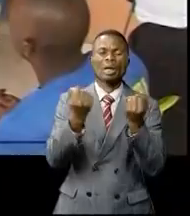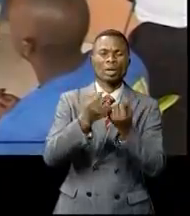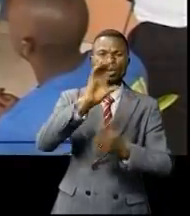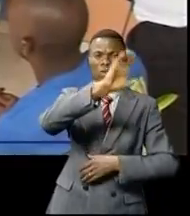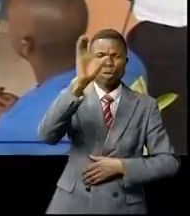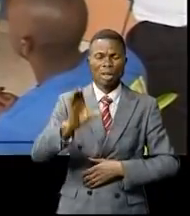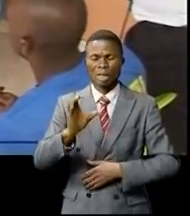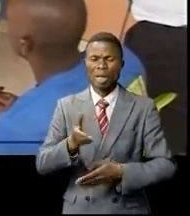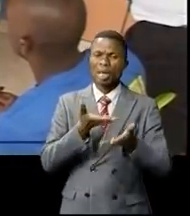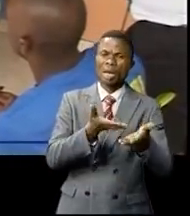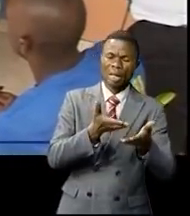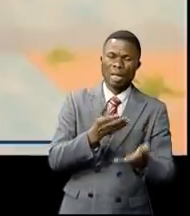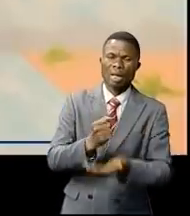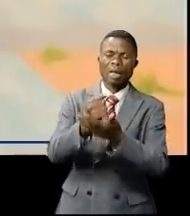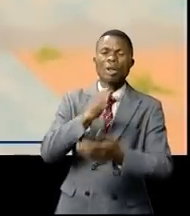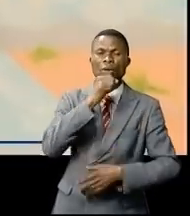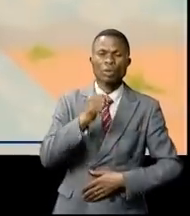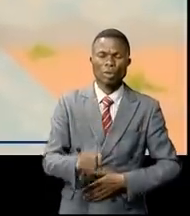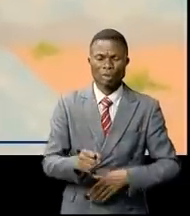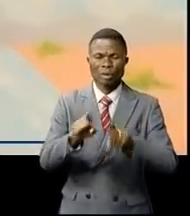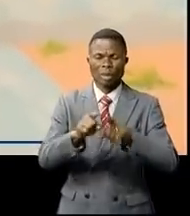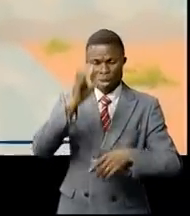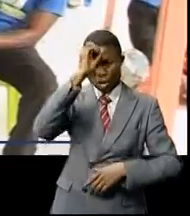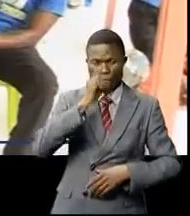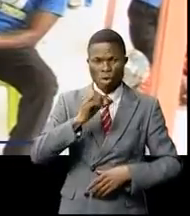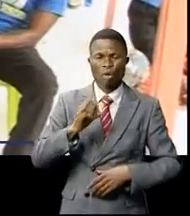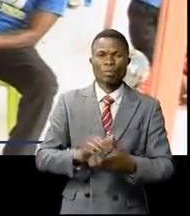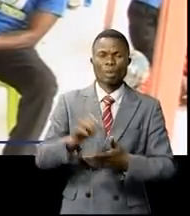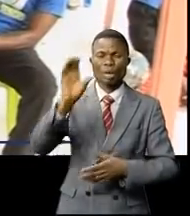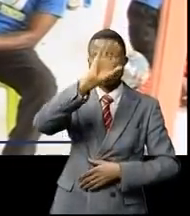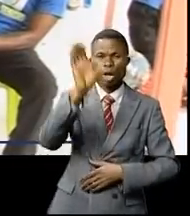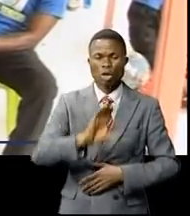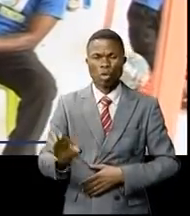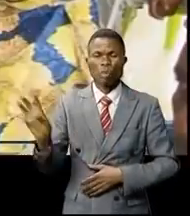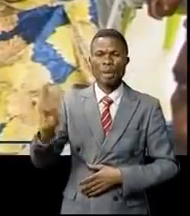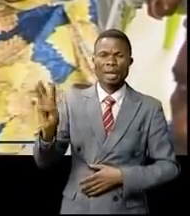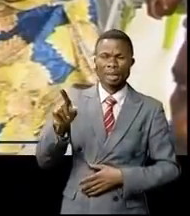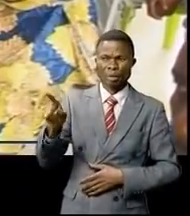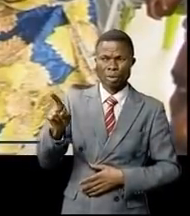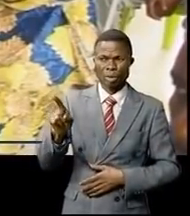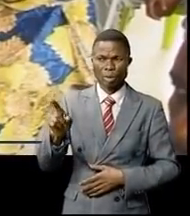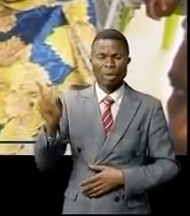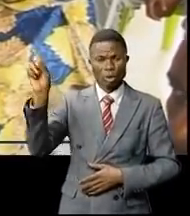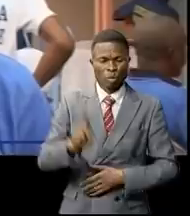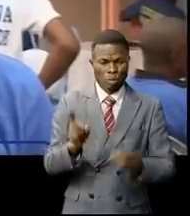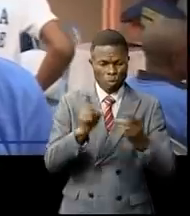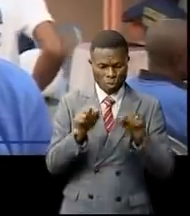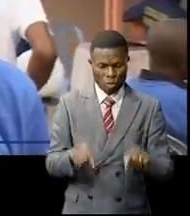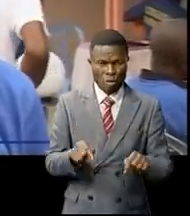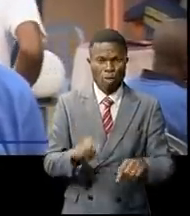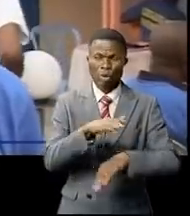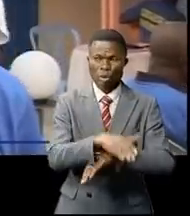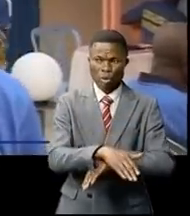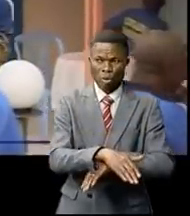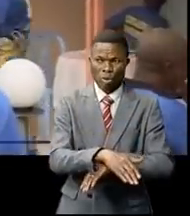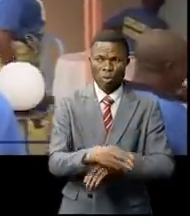chevet et de personnes âgées et orphelins dans la commune de ngaba réseau autochtones et la pop à l'aise à des bouées si nous sommes